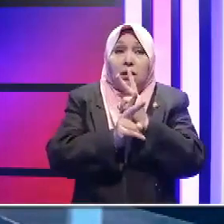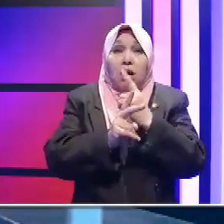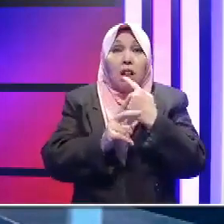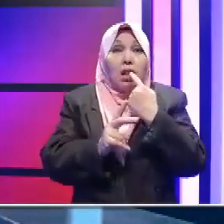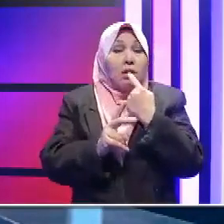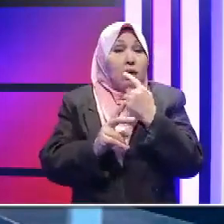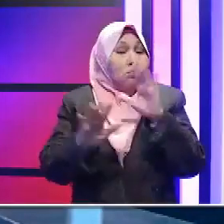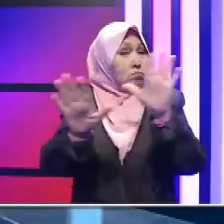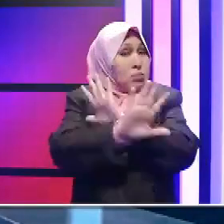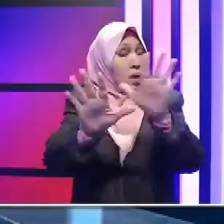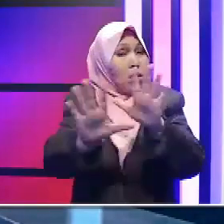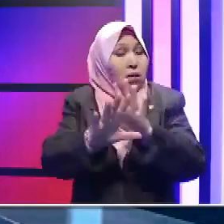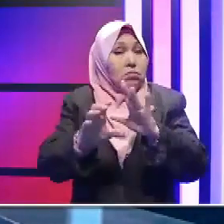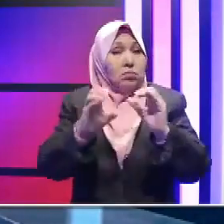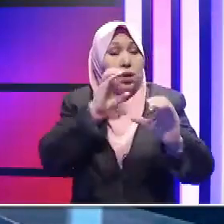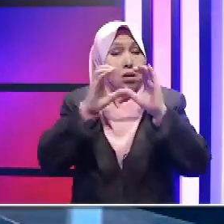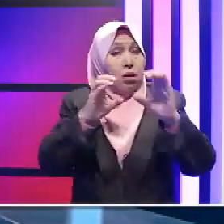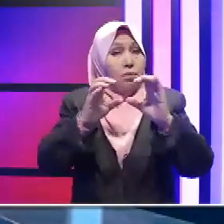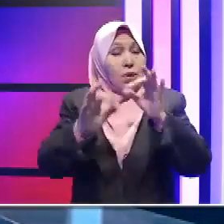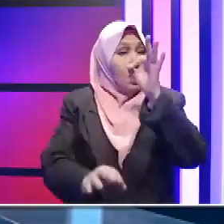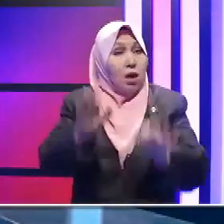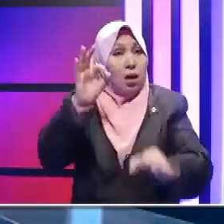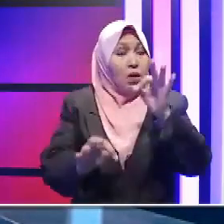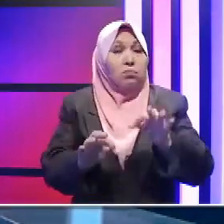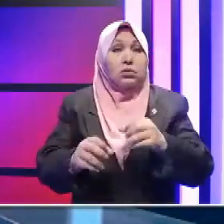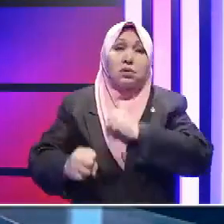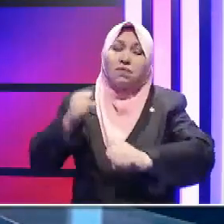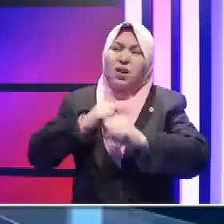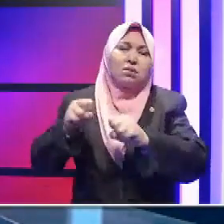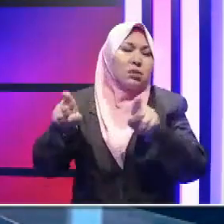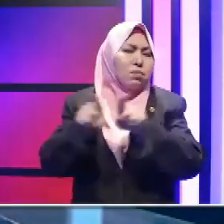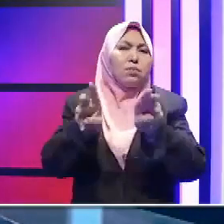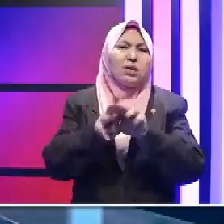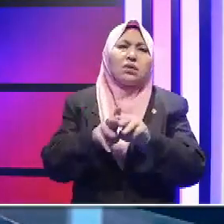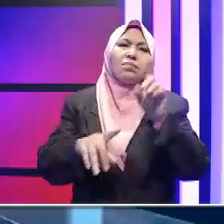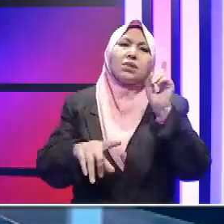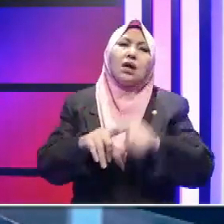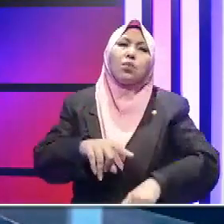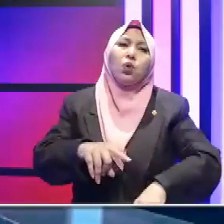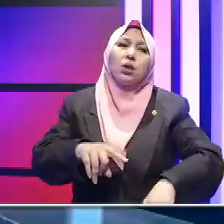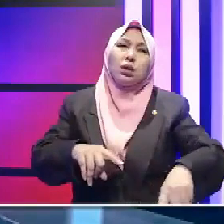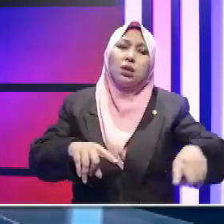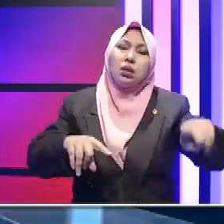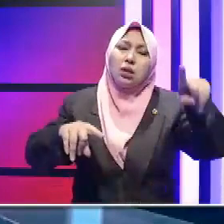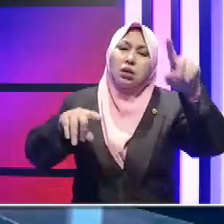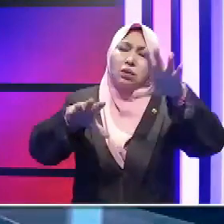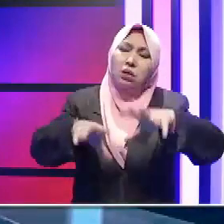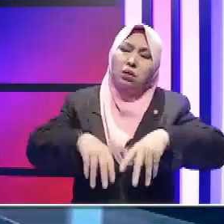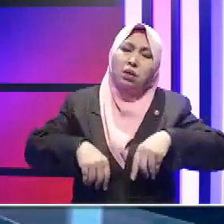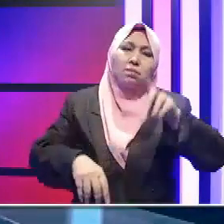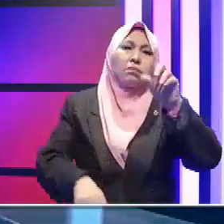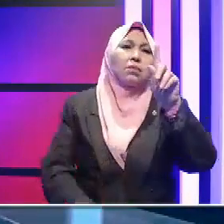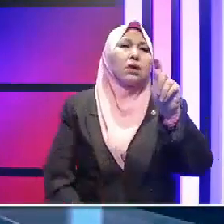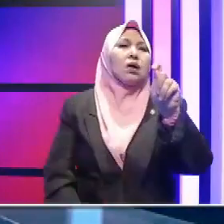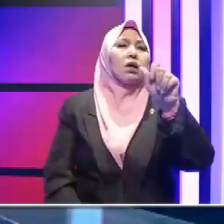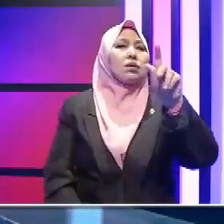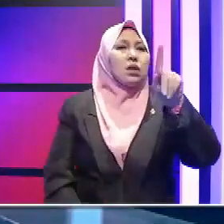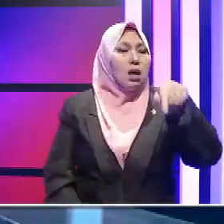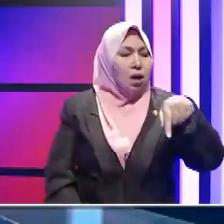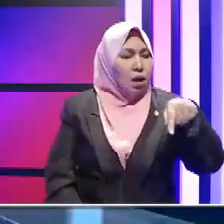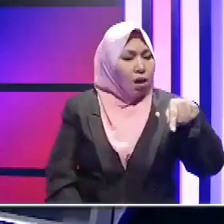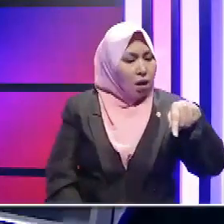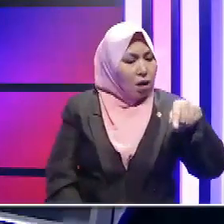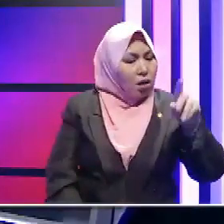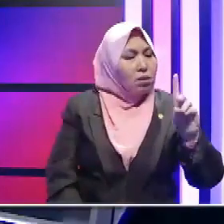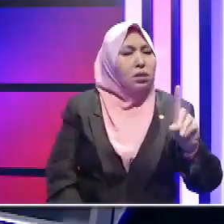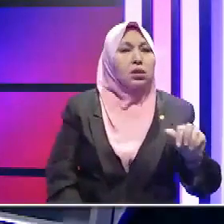karena kalau ini adalah sifat orang yang seperti tidak boleh berdamai dengan takdir begitu Wow Masya